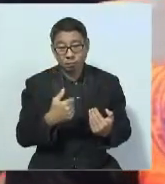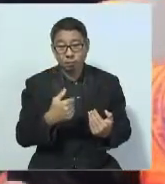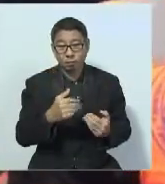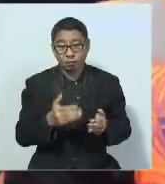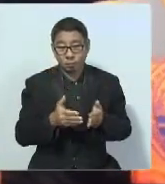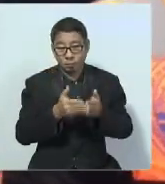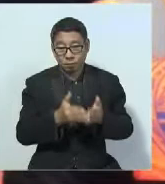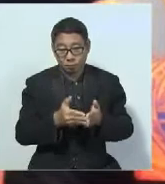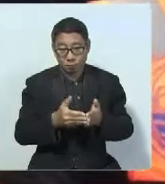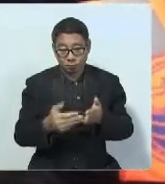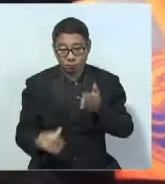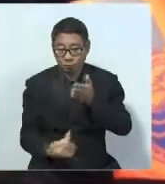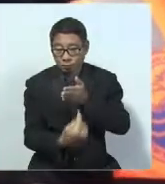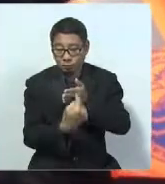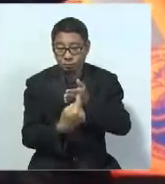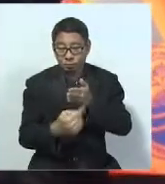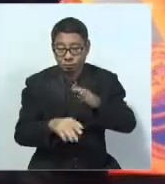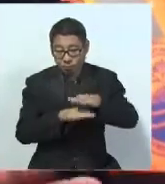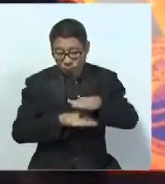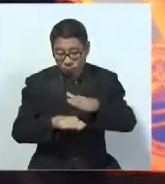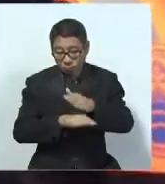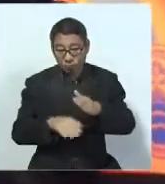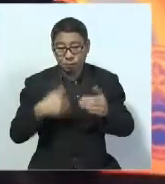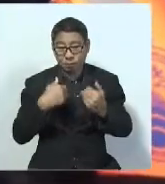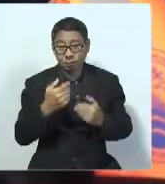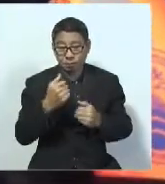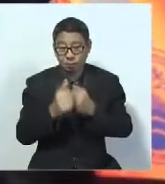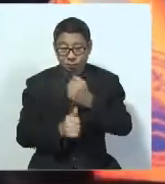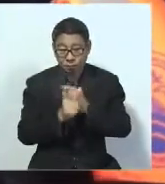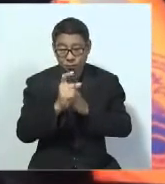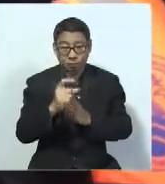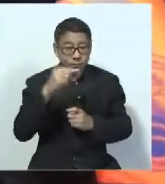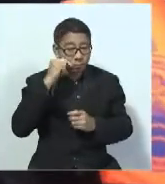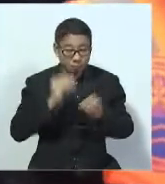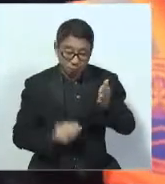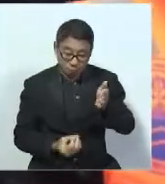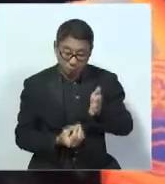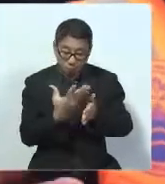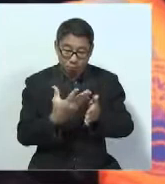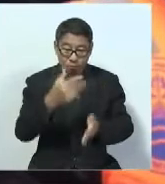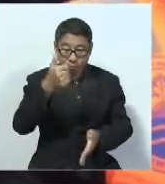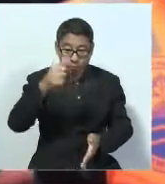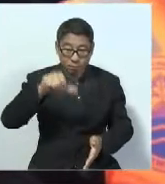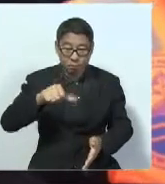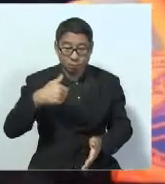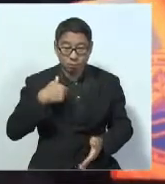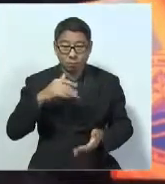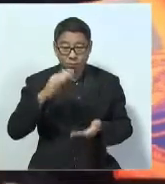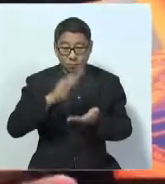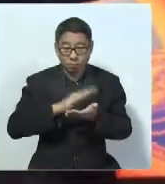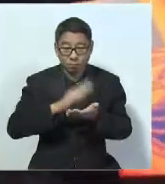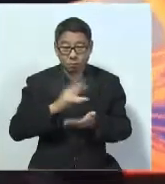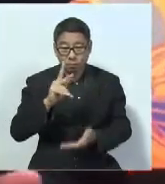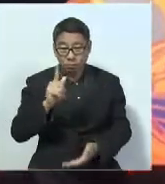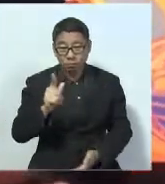ด้านข้างเรือกระจกที่ท้องเรือเนี่ยเป็นกระจกนิรภัยหรือไม่น้ำทำไมถึงเข้าได้นะครับหรือว่าพิมพ์เขียวเนี่ยเ